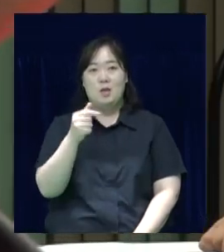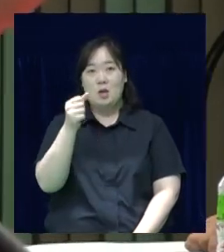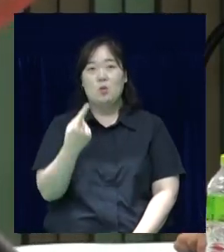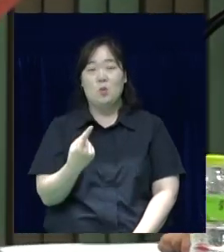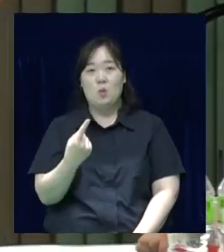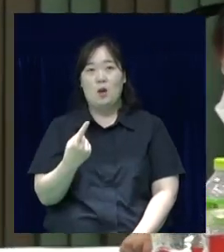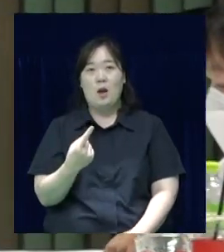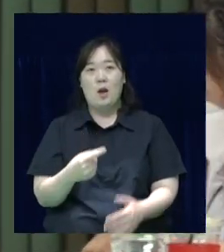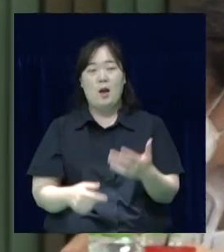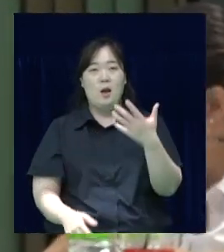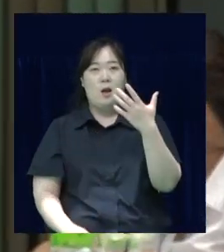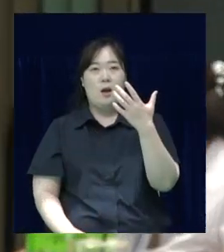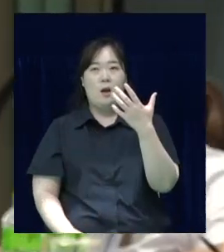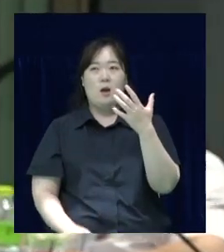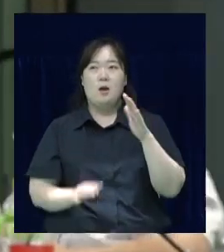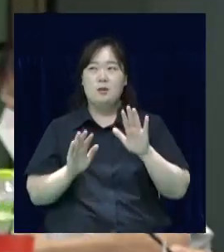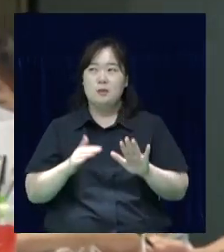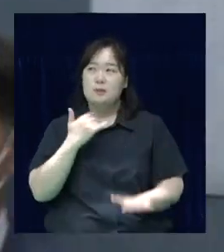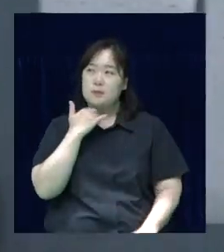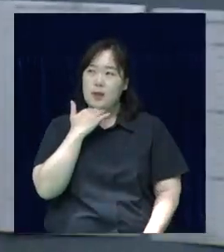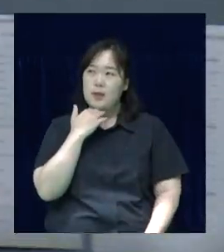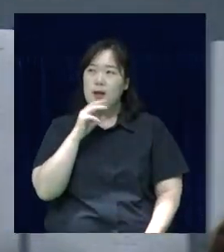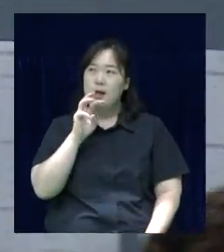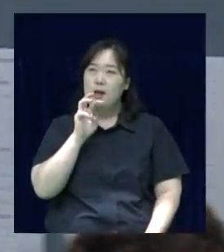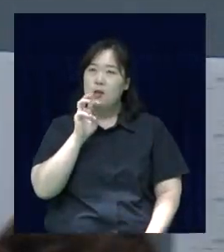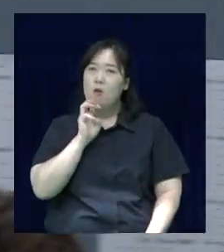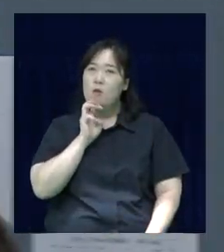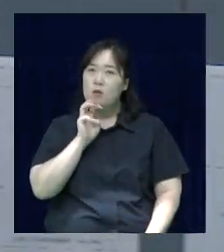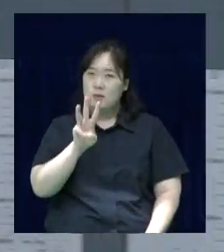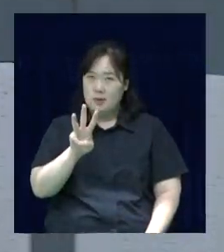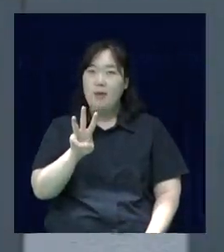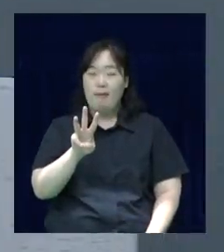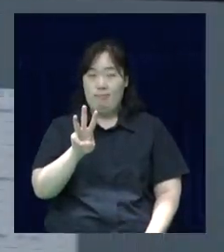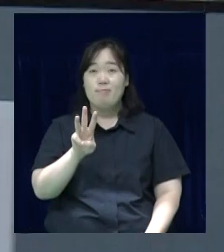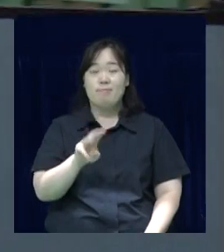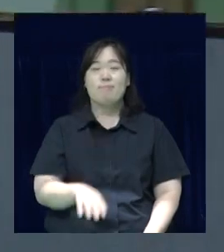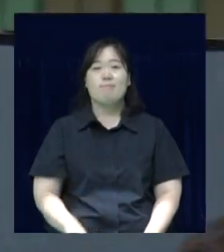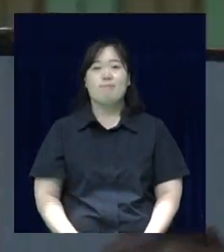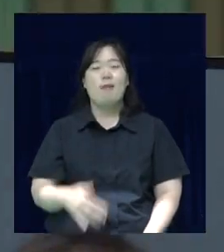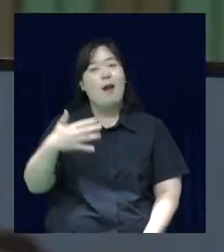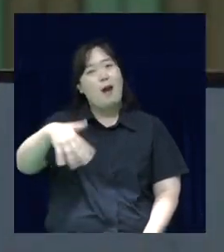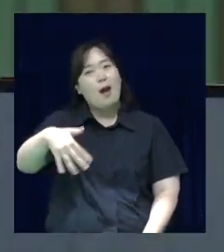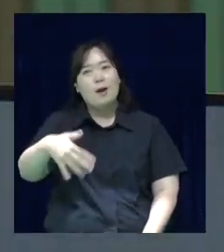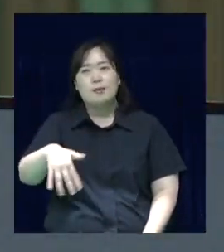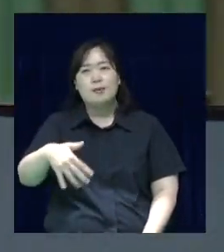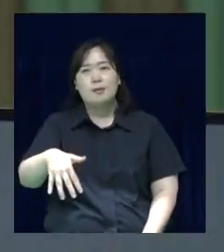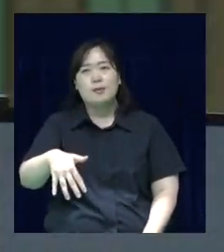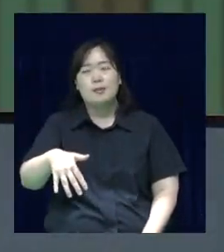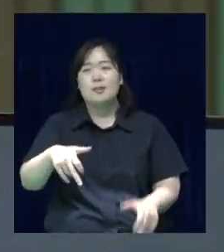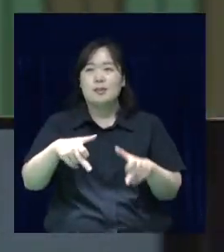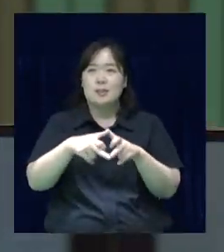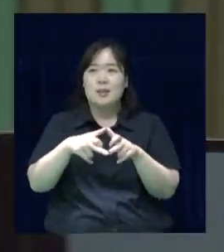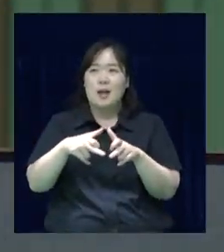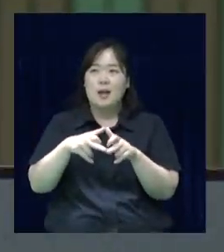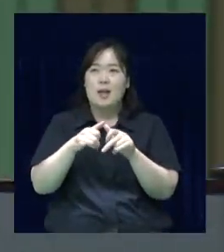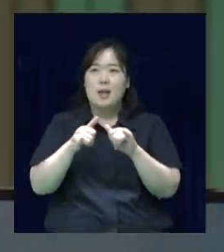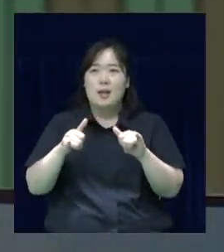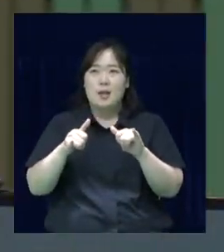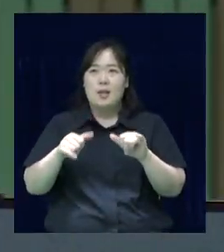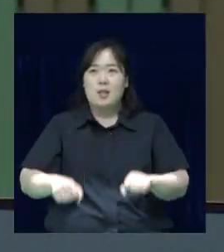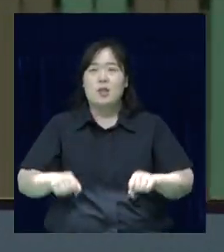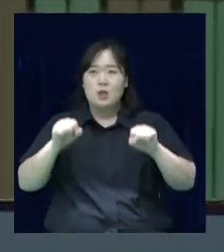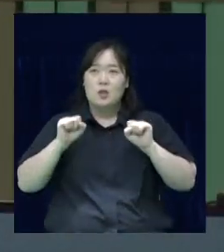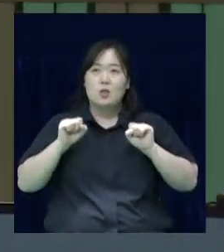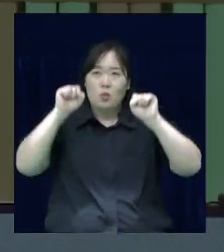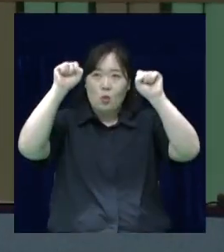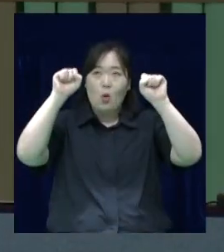89년 2월생, 그러니까 현재 나이로 이제 33인데 아직까지 뭐 지금 이 장애인 역도 나이로 봤을